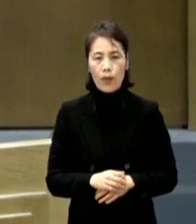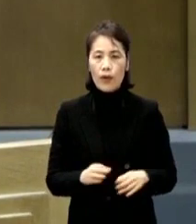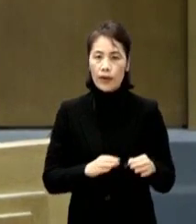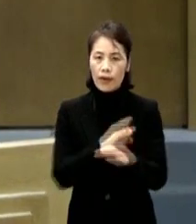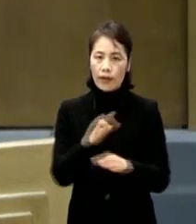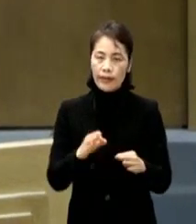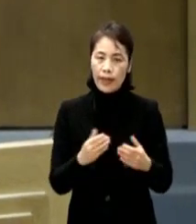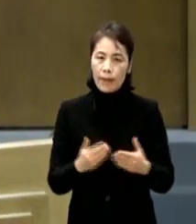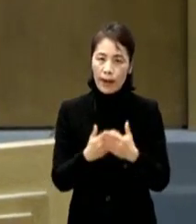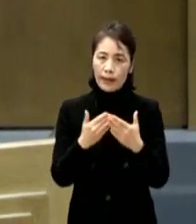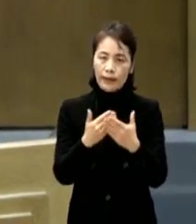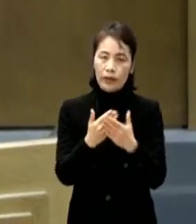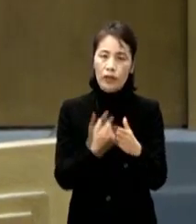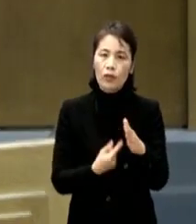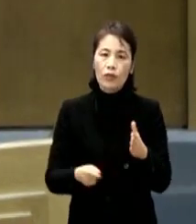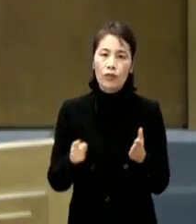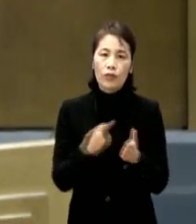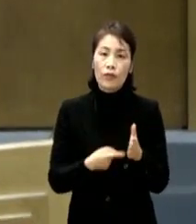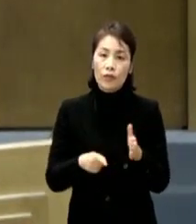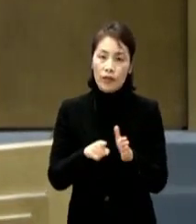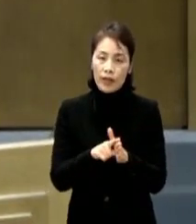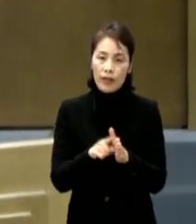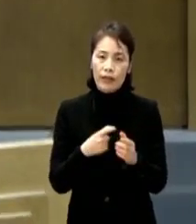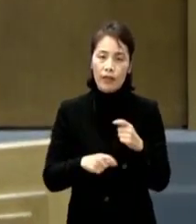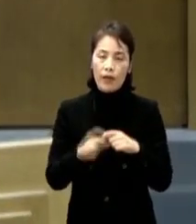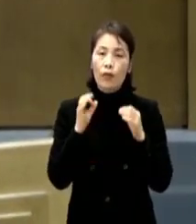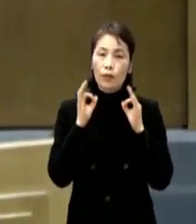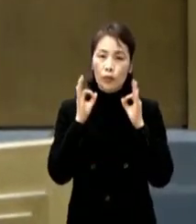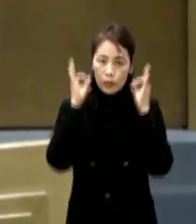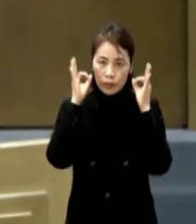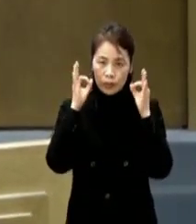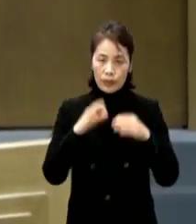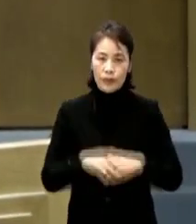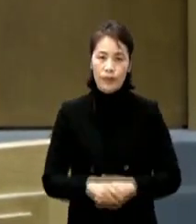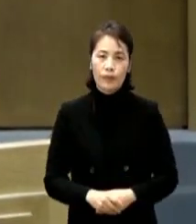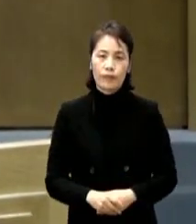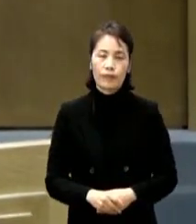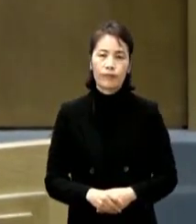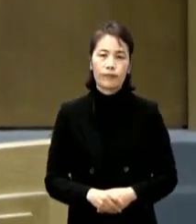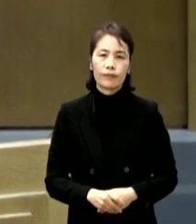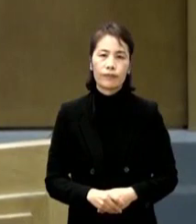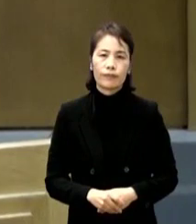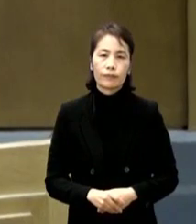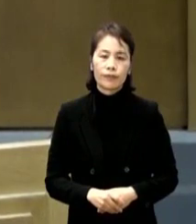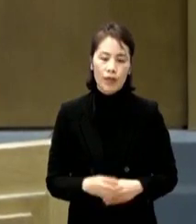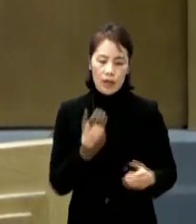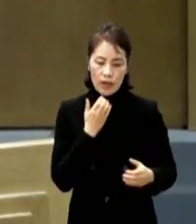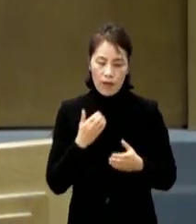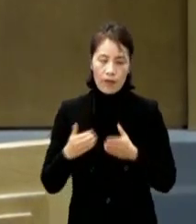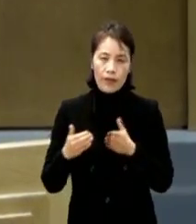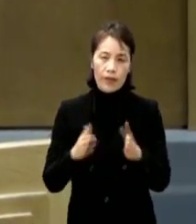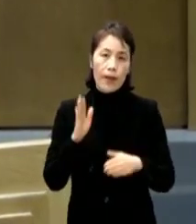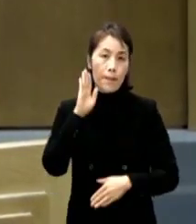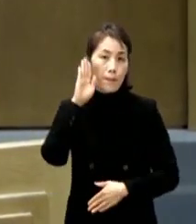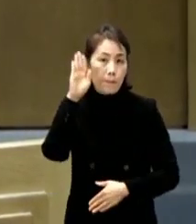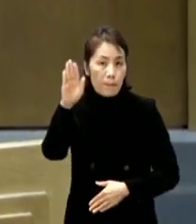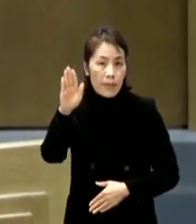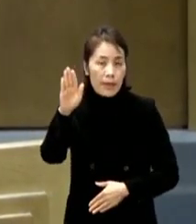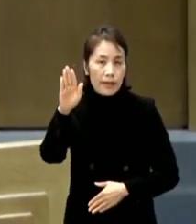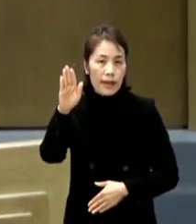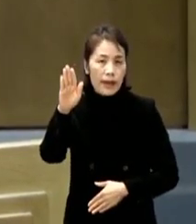성과들을 만들어 나가겠습니다. 첫째, 기업가 도정으로 경기도의 미래 경제